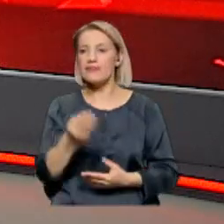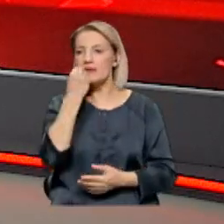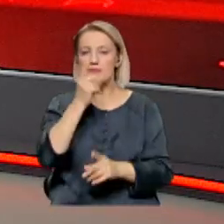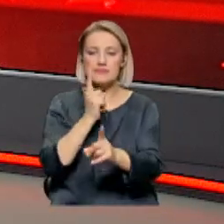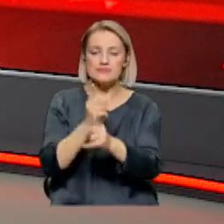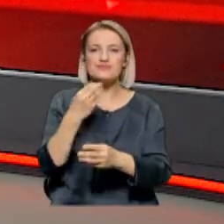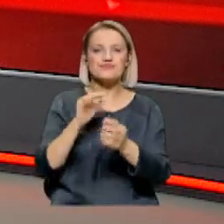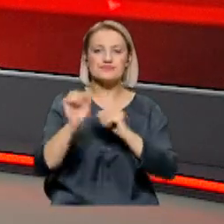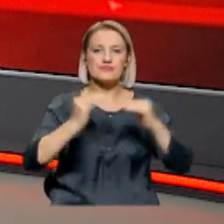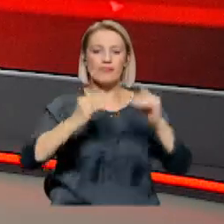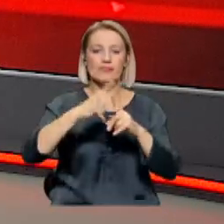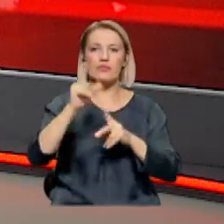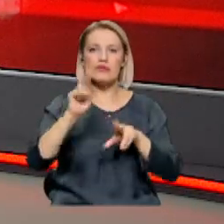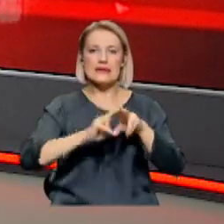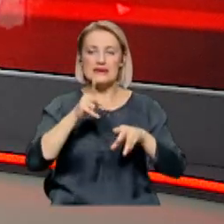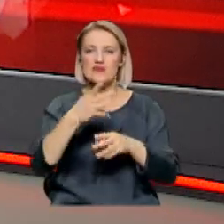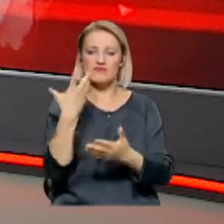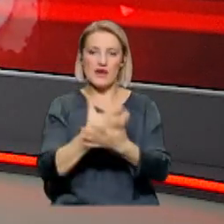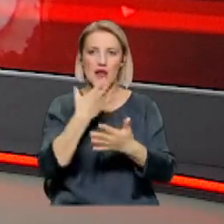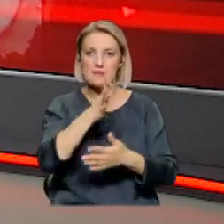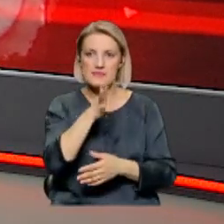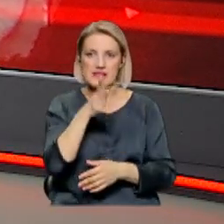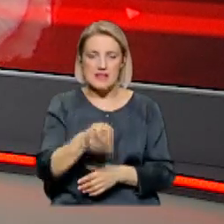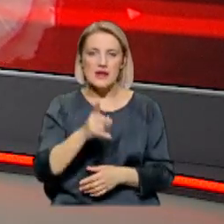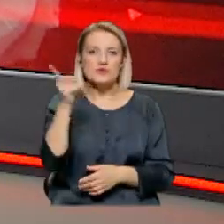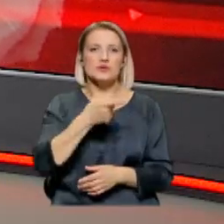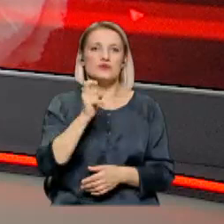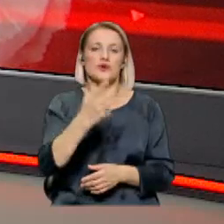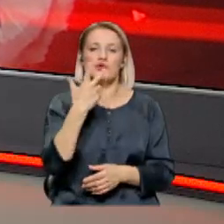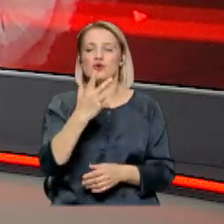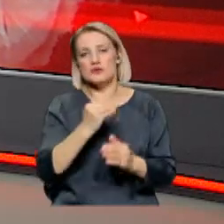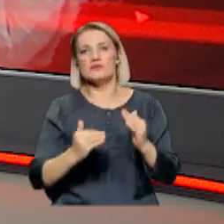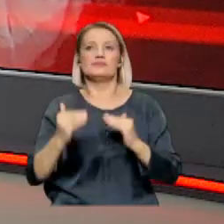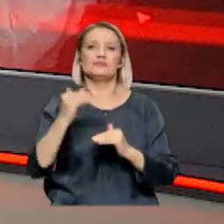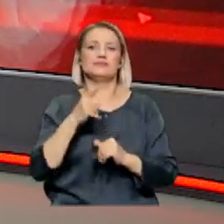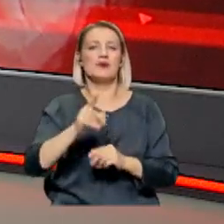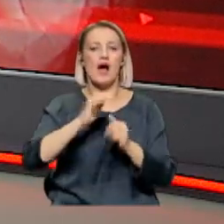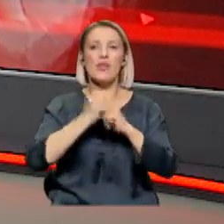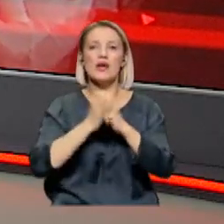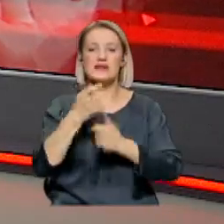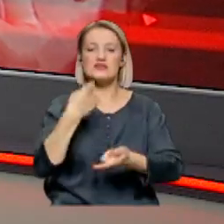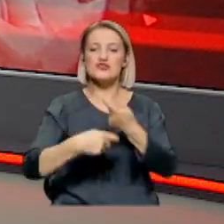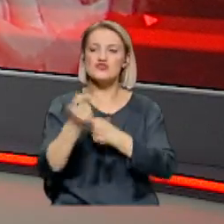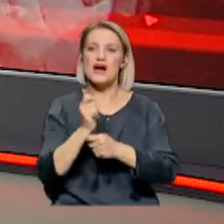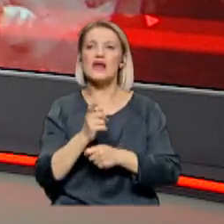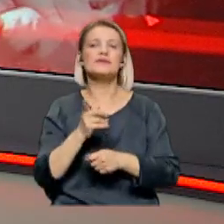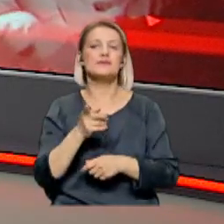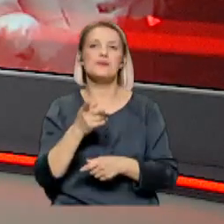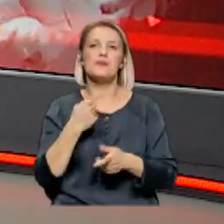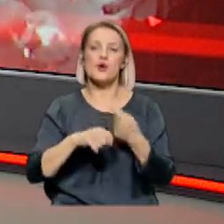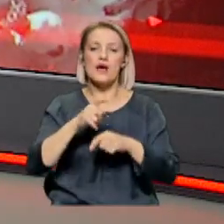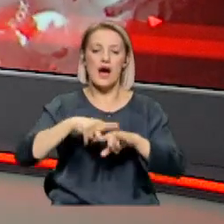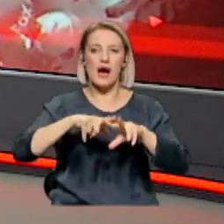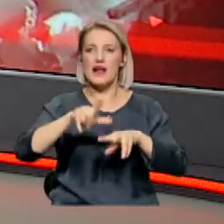Gıda enflasyonu TÜİK verilerinde bile %93 oranında artık. Antalya Ticaret Borsası da hal fiyat